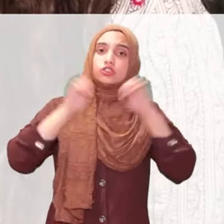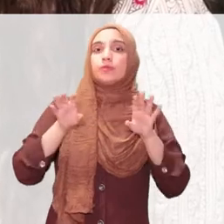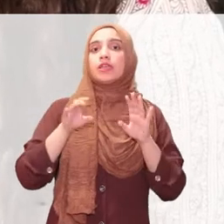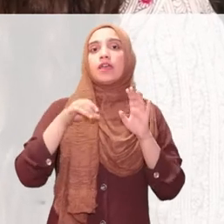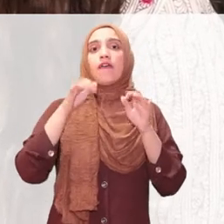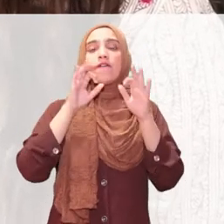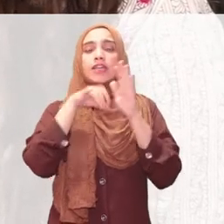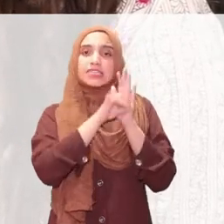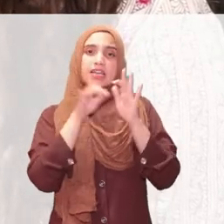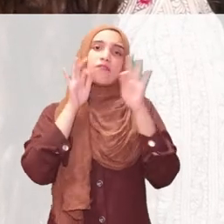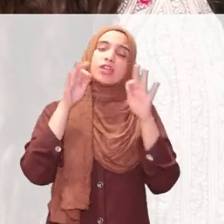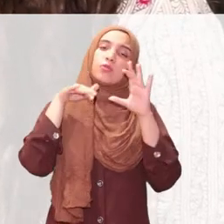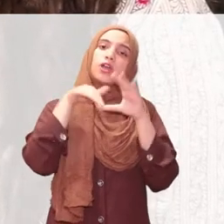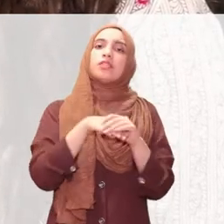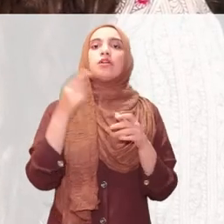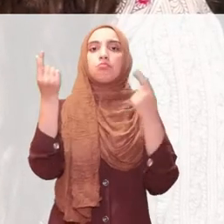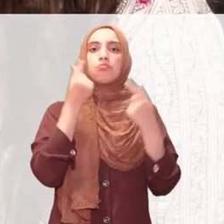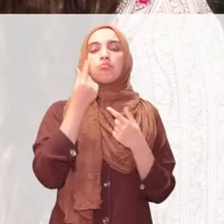पॉइंट है